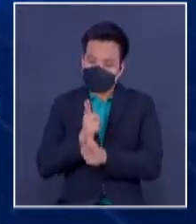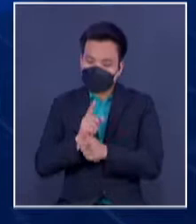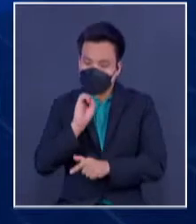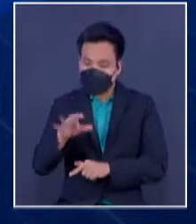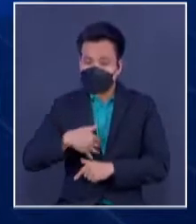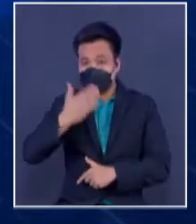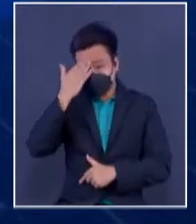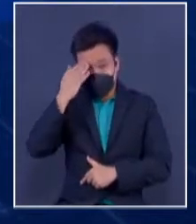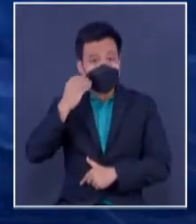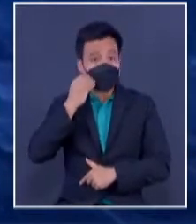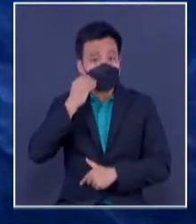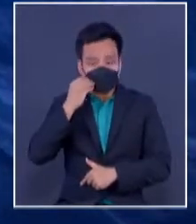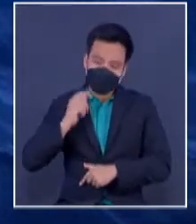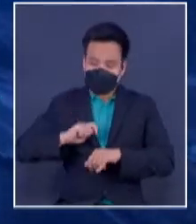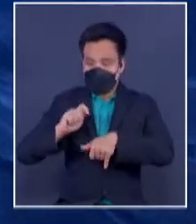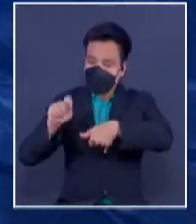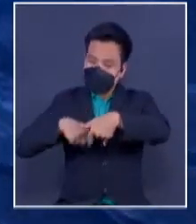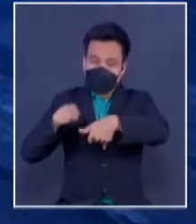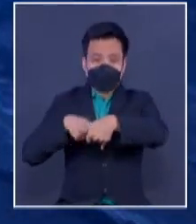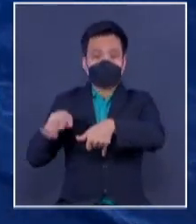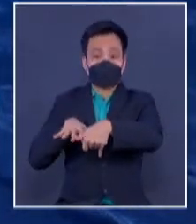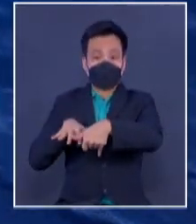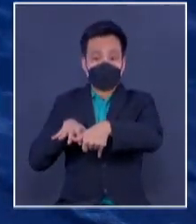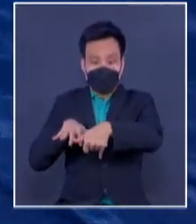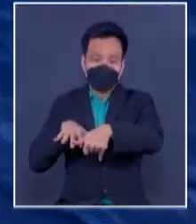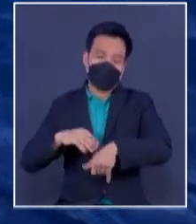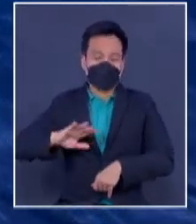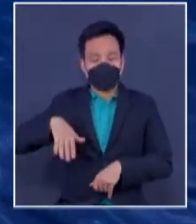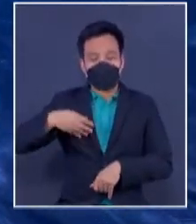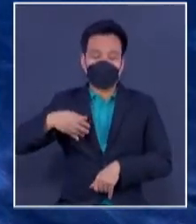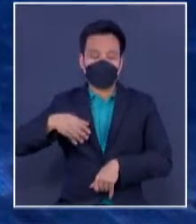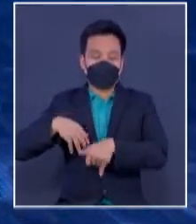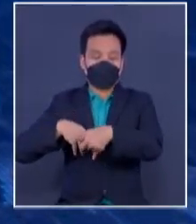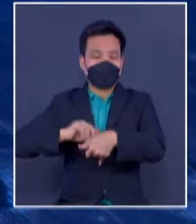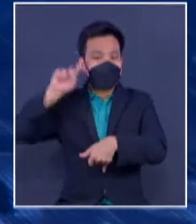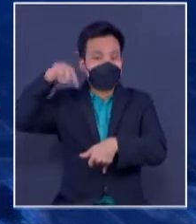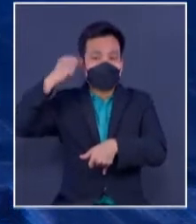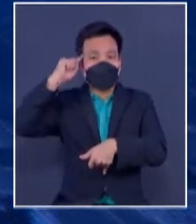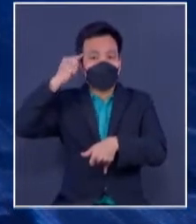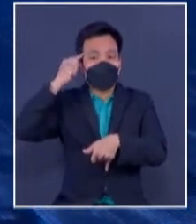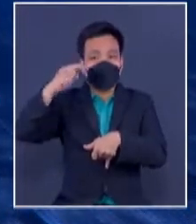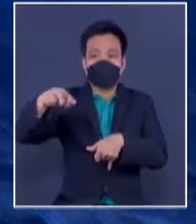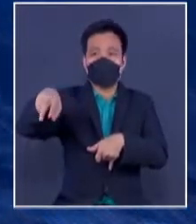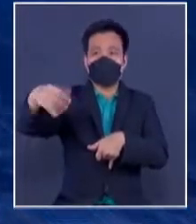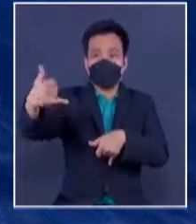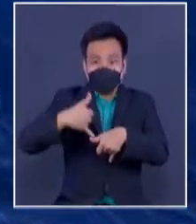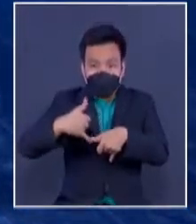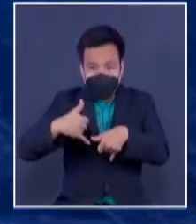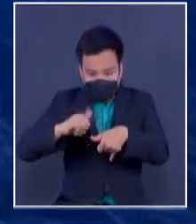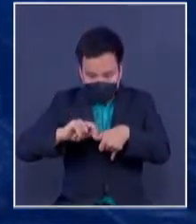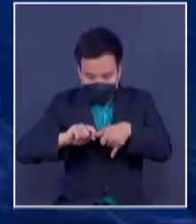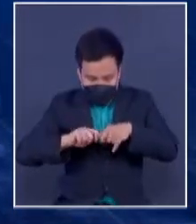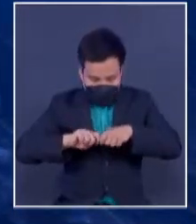านนี่แหละครับแต่วันเกิดเหตุเนี่ยหญิงคนนี้เดินมาจู่ๆก็เข้ามาแกะเชือกควายที่เธอผูกเอาไว้แล้วพอชาวบ้